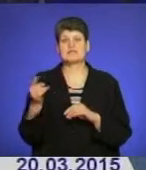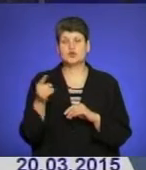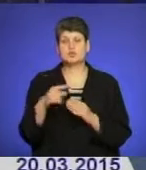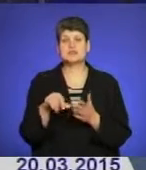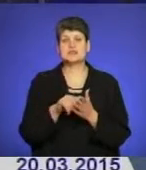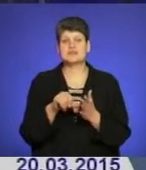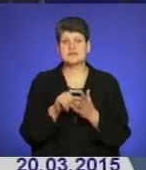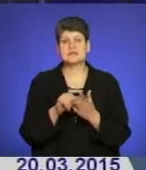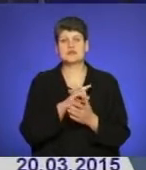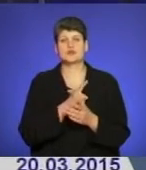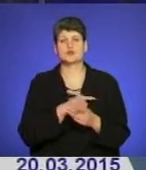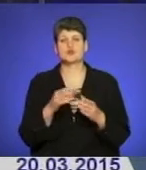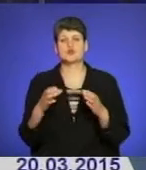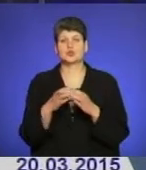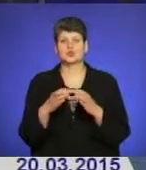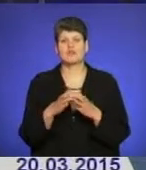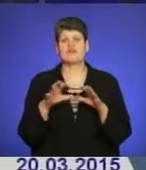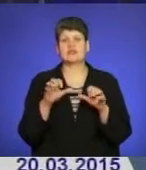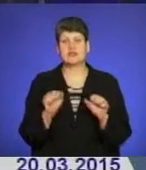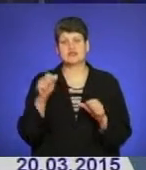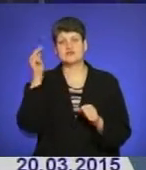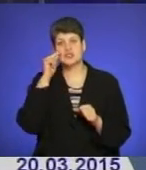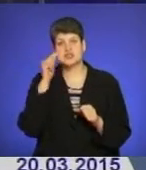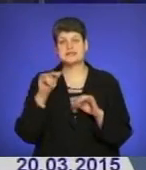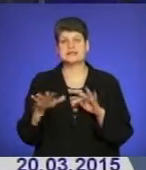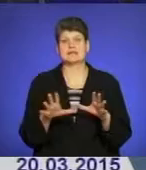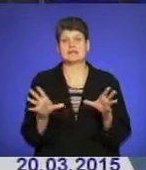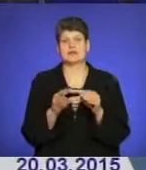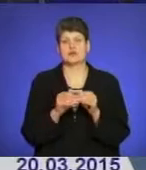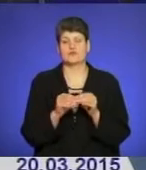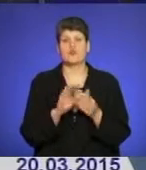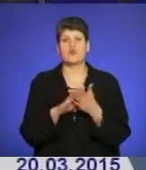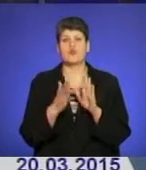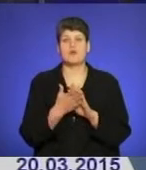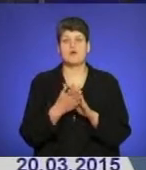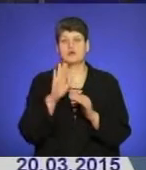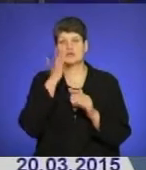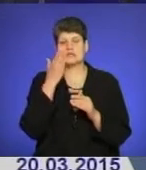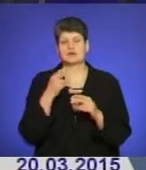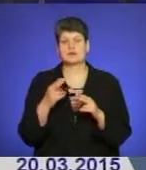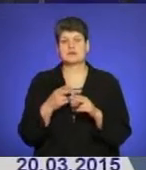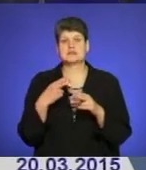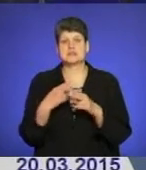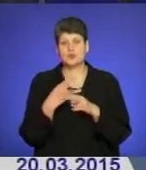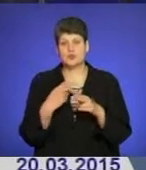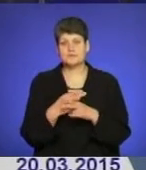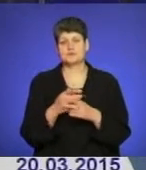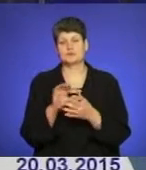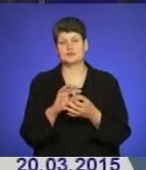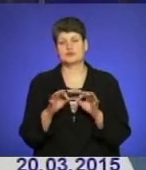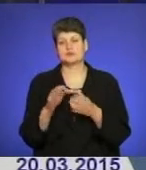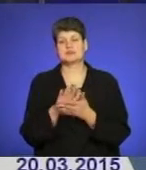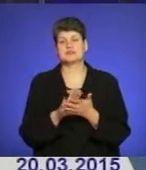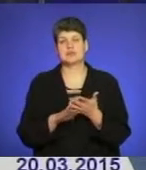Тернополі представники силових структур та влади навчалися діяти злагоджено в умовах терористичної загрози. Подробиці у сюжеті сектору